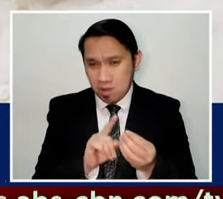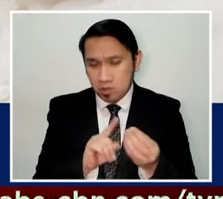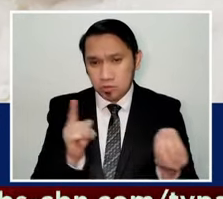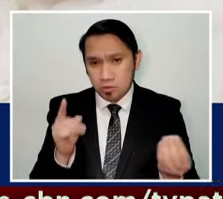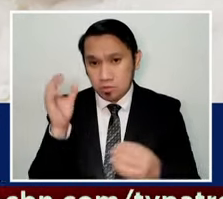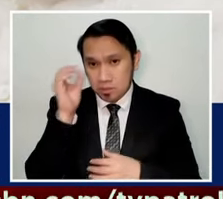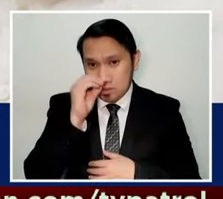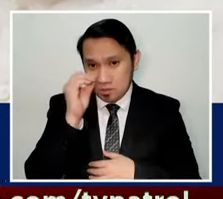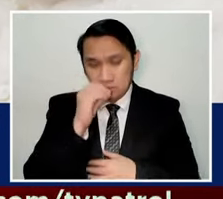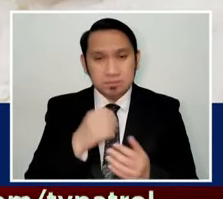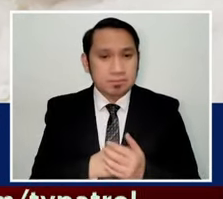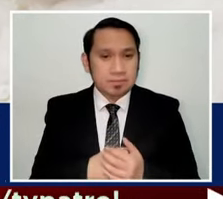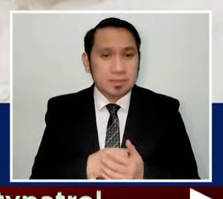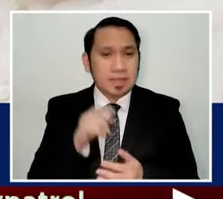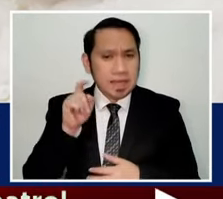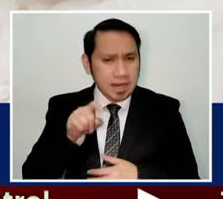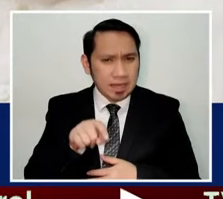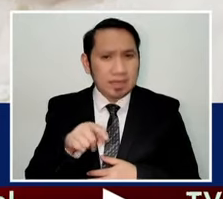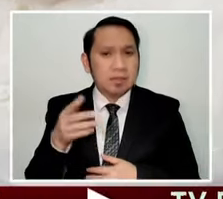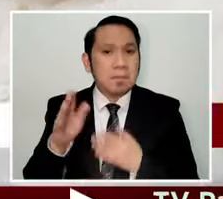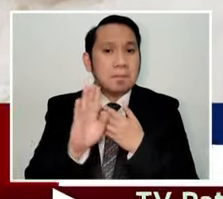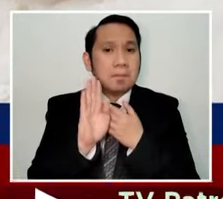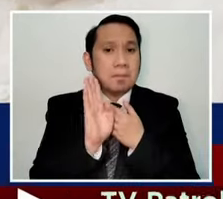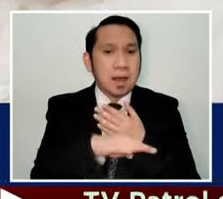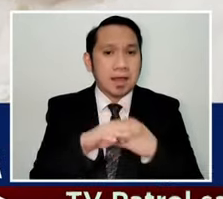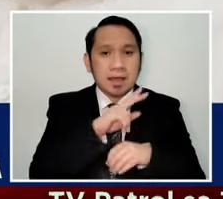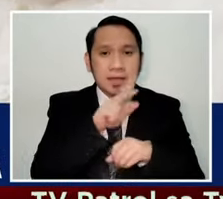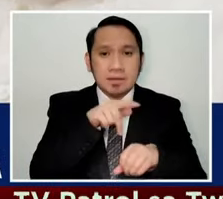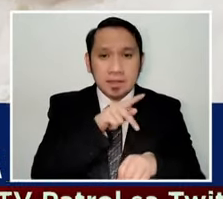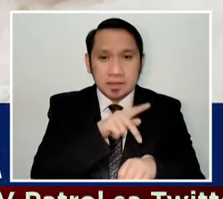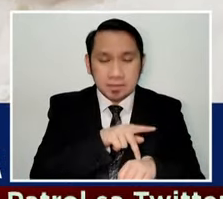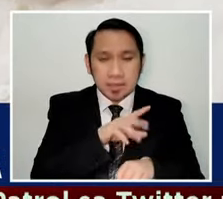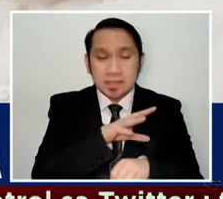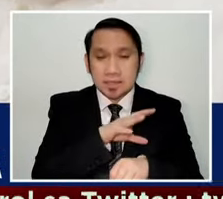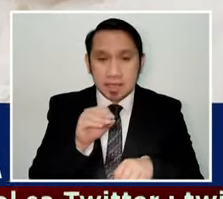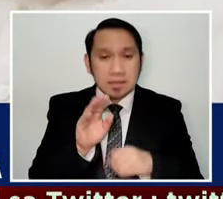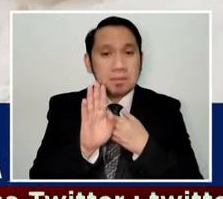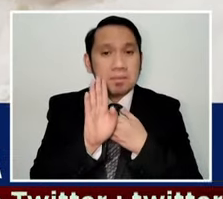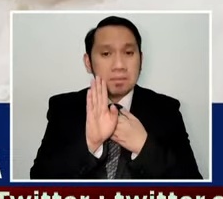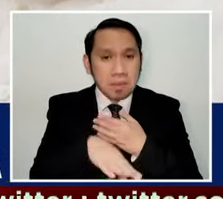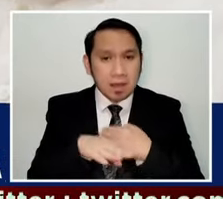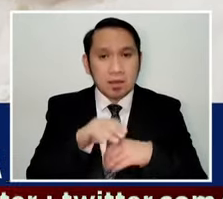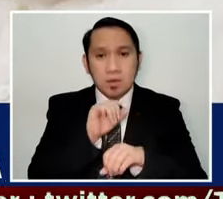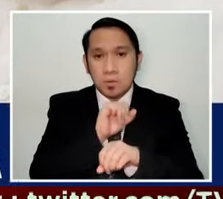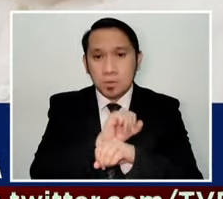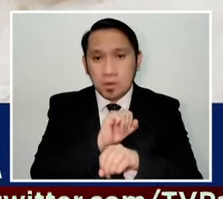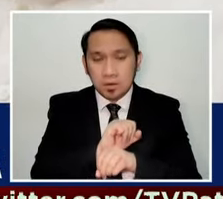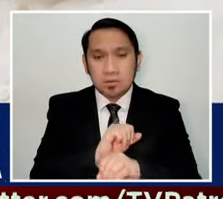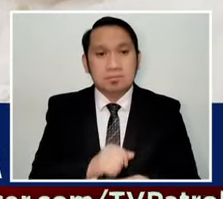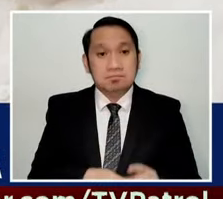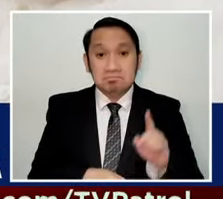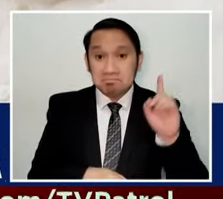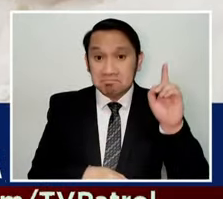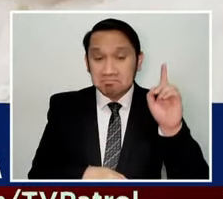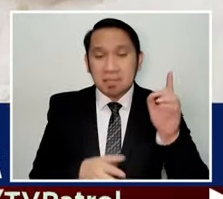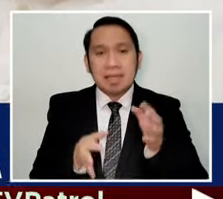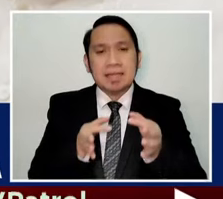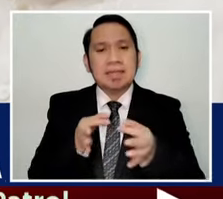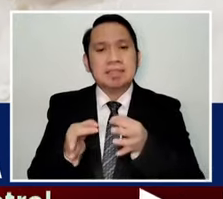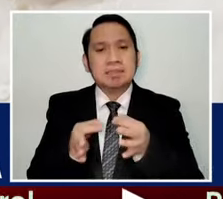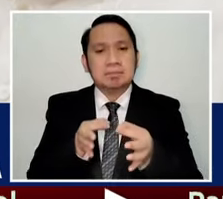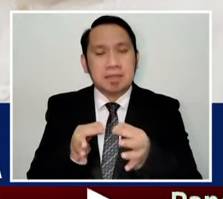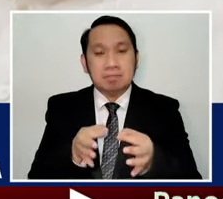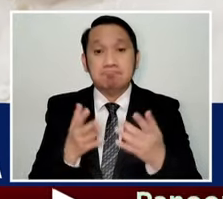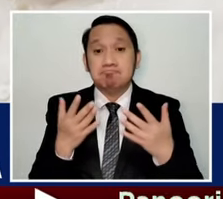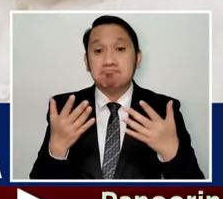Speaker, dapat nang umuwi sa bansa si Congressman Arnulfo Teves at bumalik sa trabaho. Pinaliwanag rin ni Speaker kay Topacio na nagdesisyon na